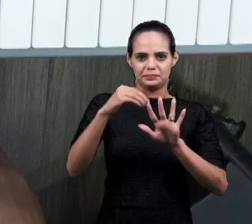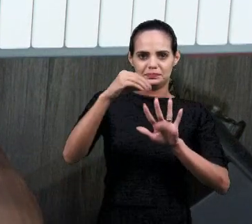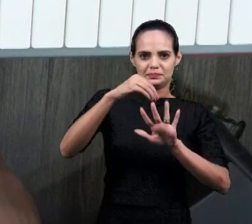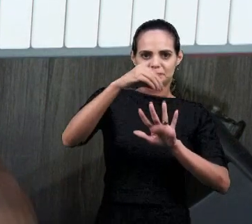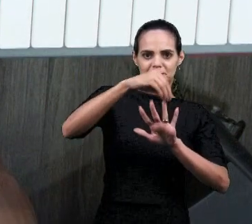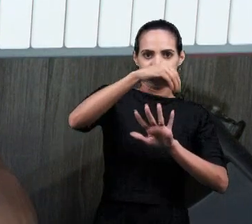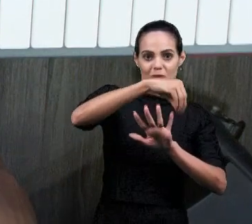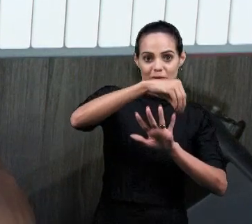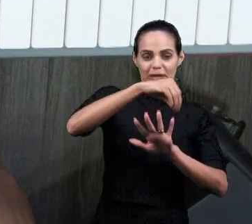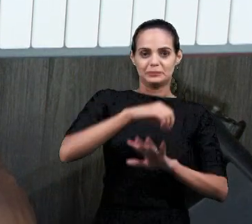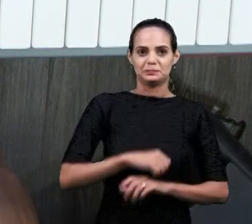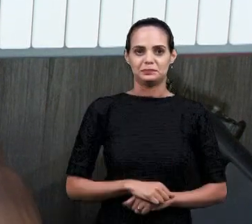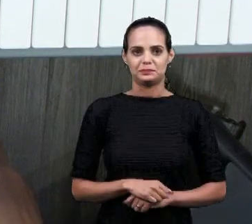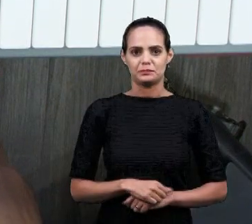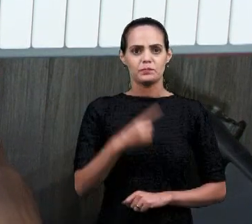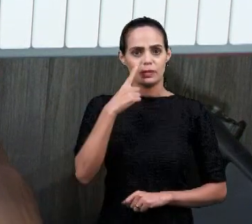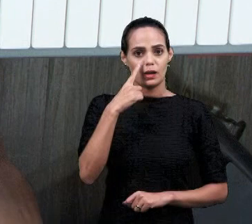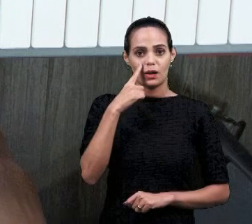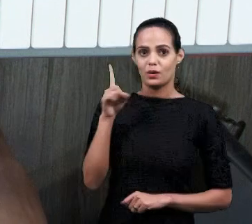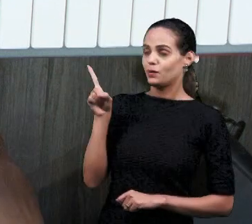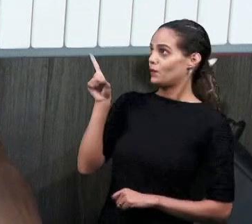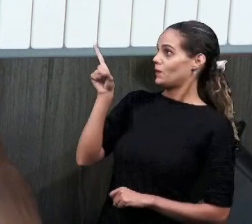la tiers, comme ça.